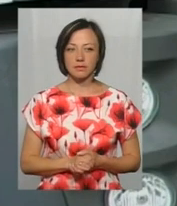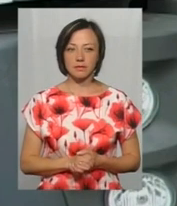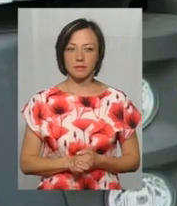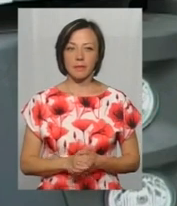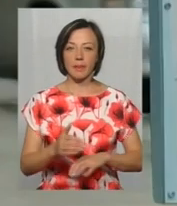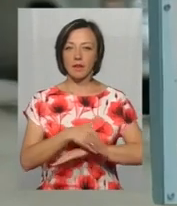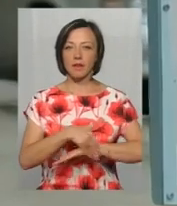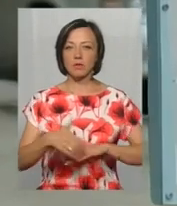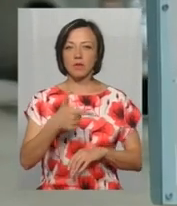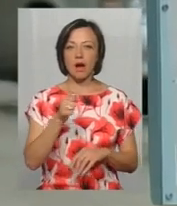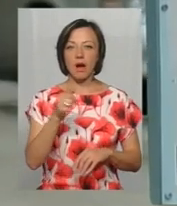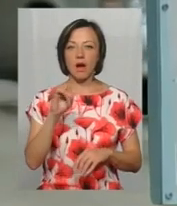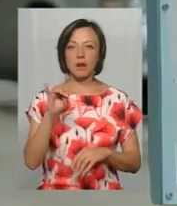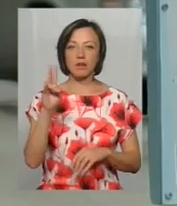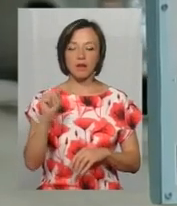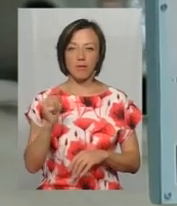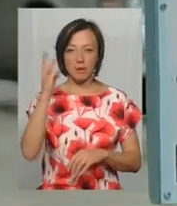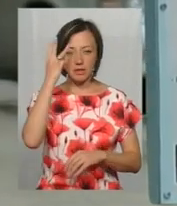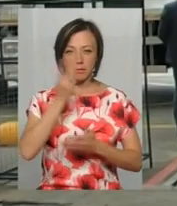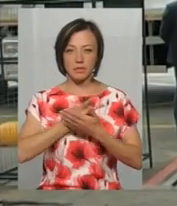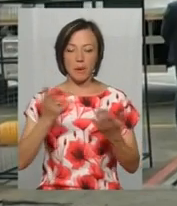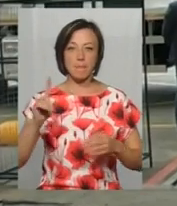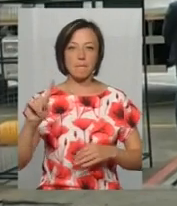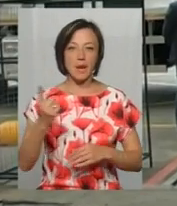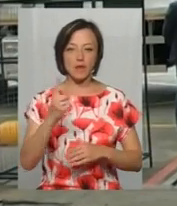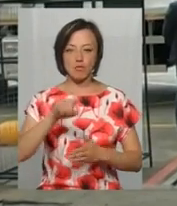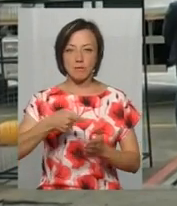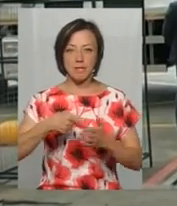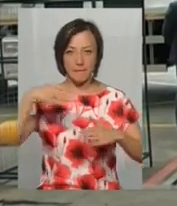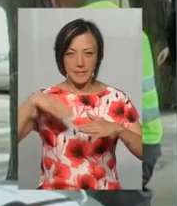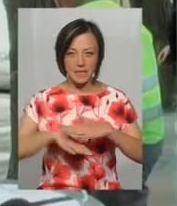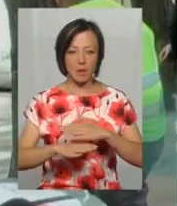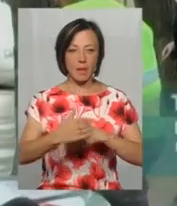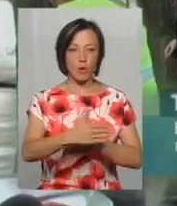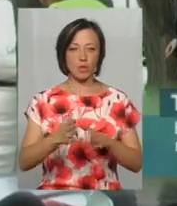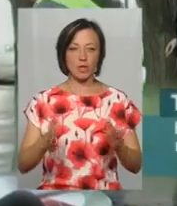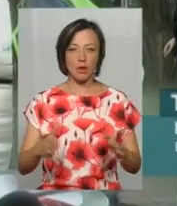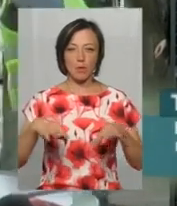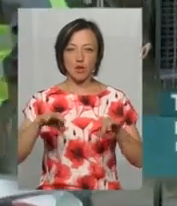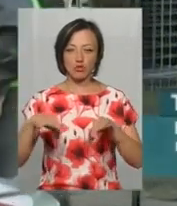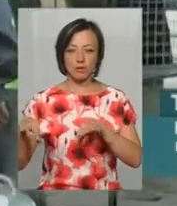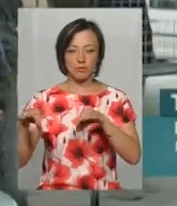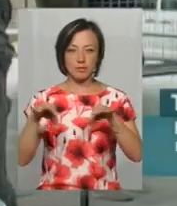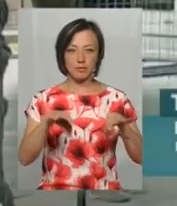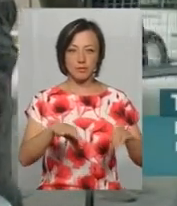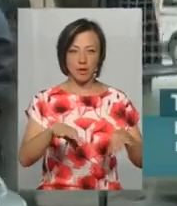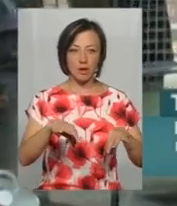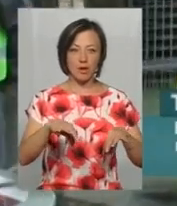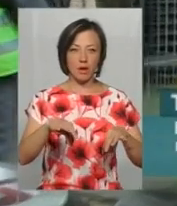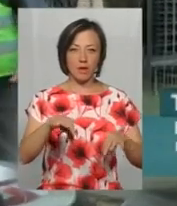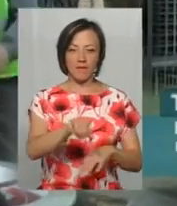На вулиці Гагаріна у Хмельницькому презентували перший у місті підземний контейнер. Машина під'їжджає, відкривають